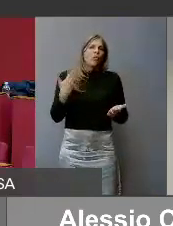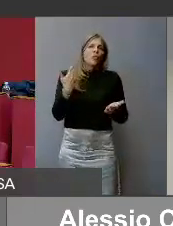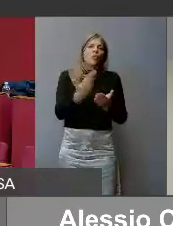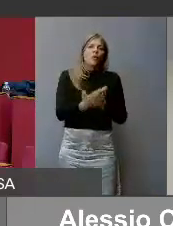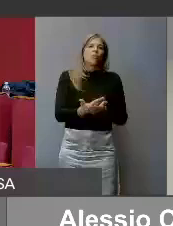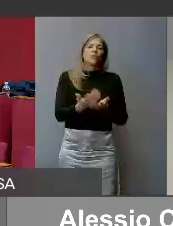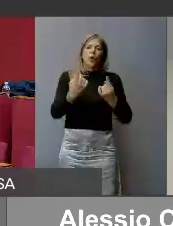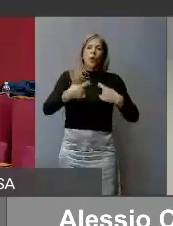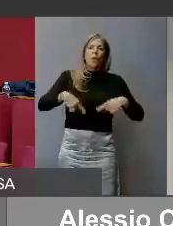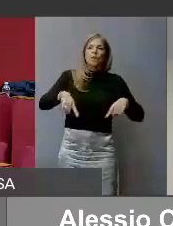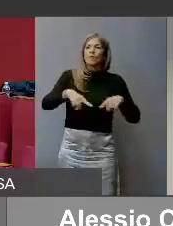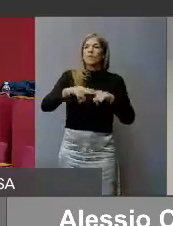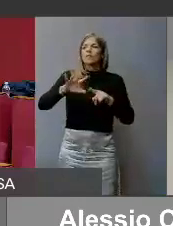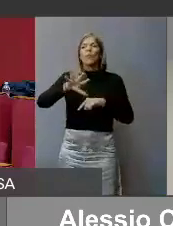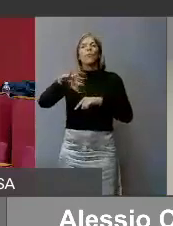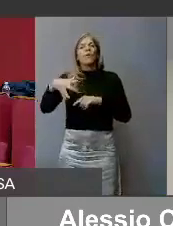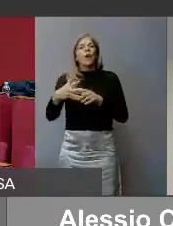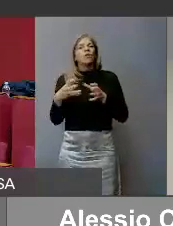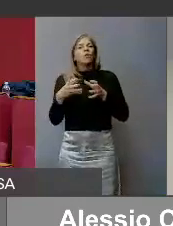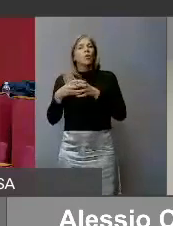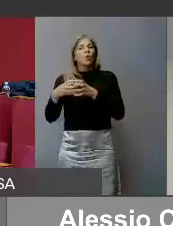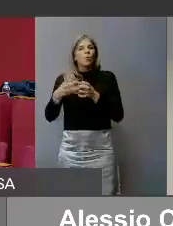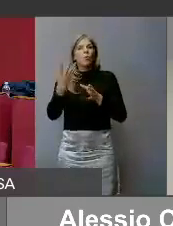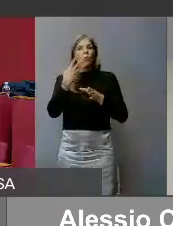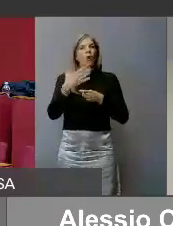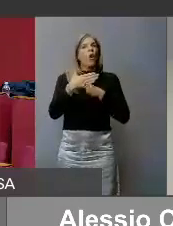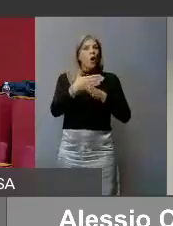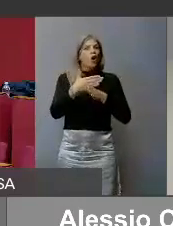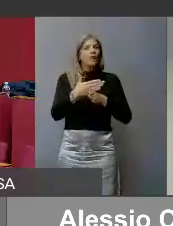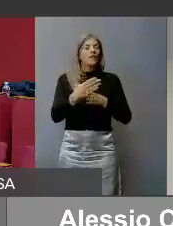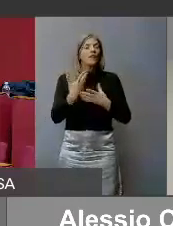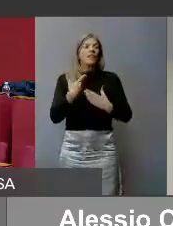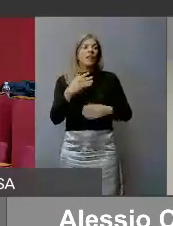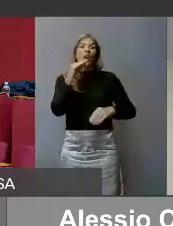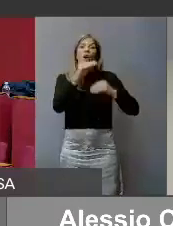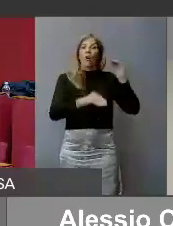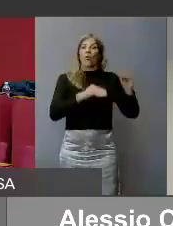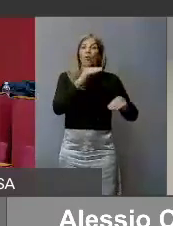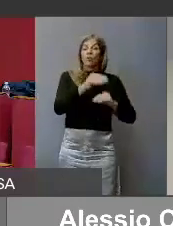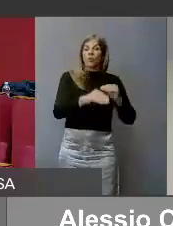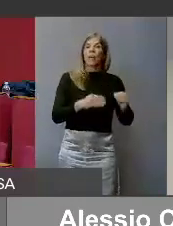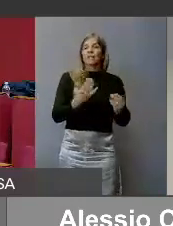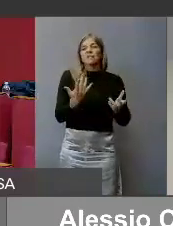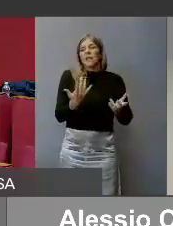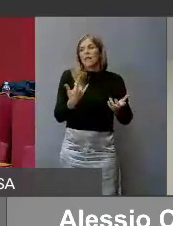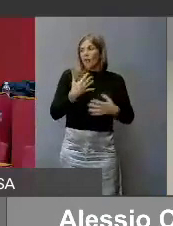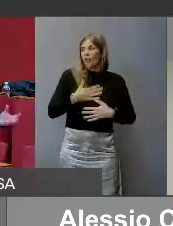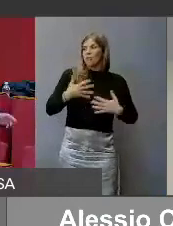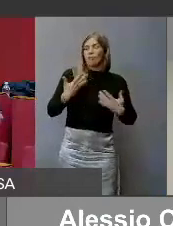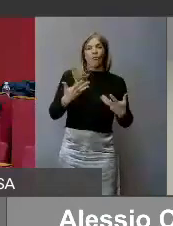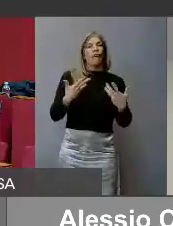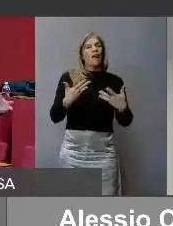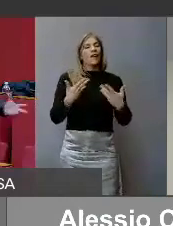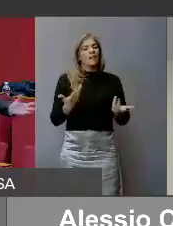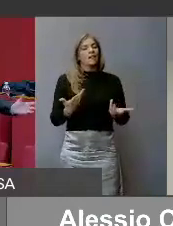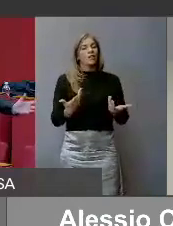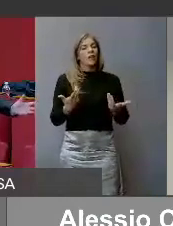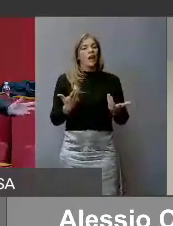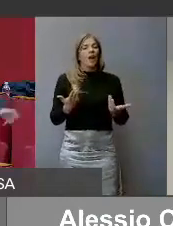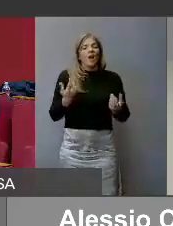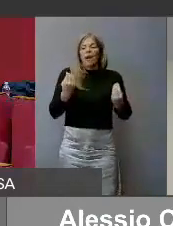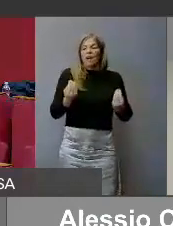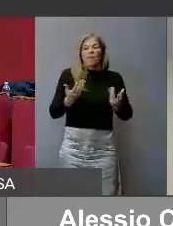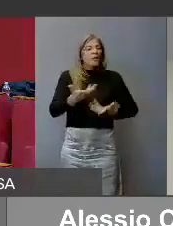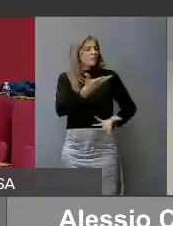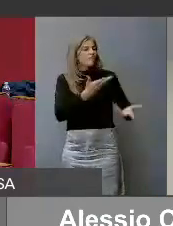se qualche altro gruppo la vuole condividere questa richiesta con me ne sono con noi ne son ben felice anche per socializzare con i consiglieri una